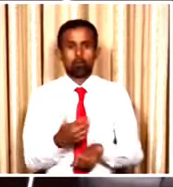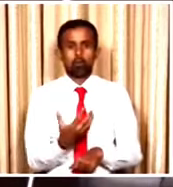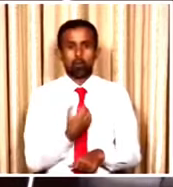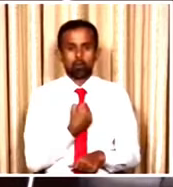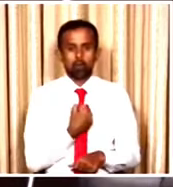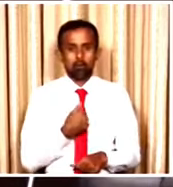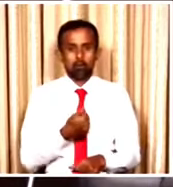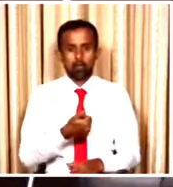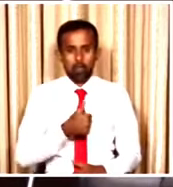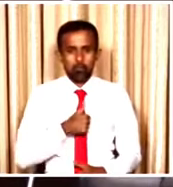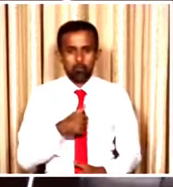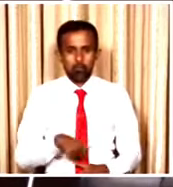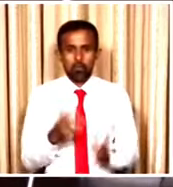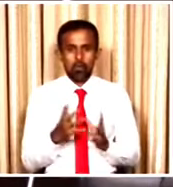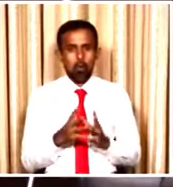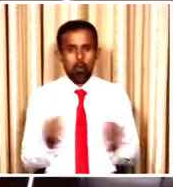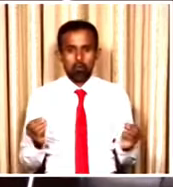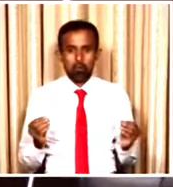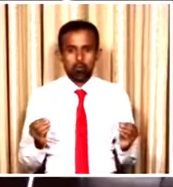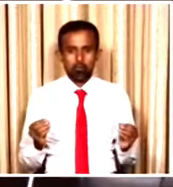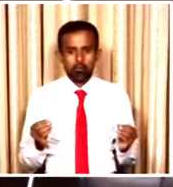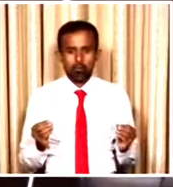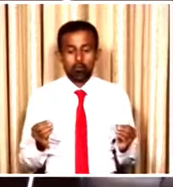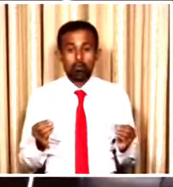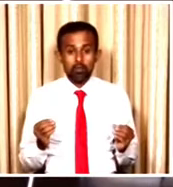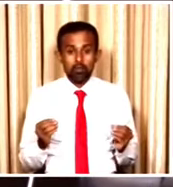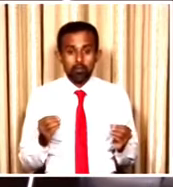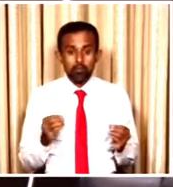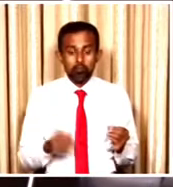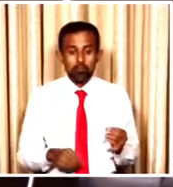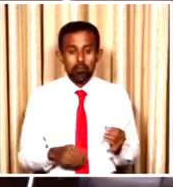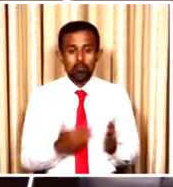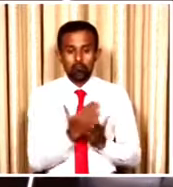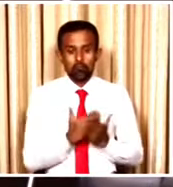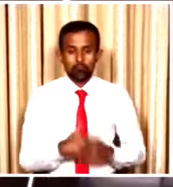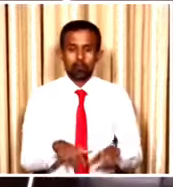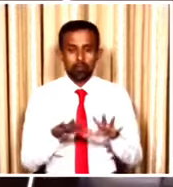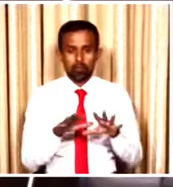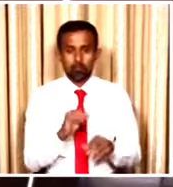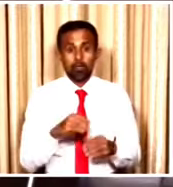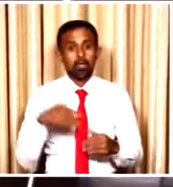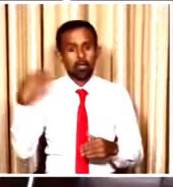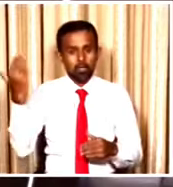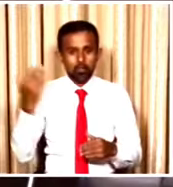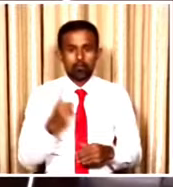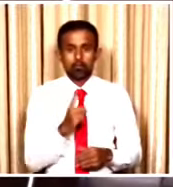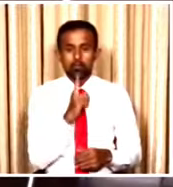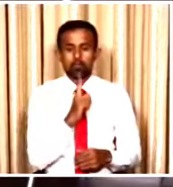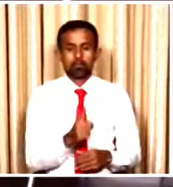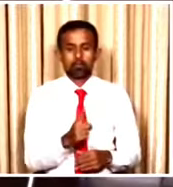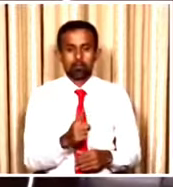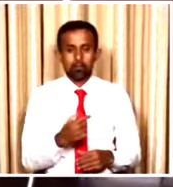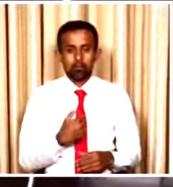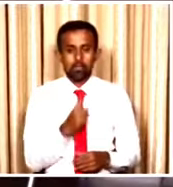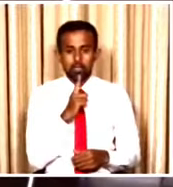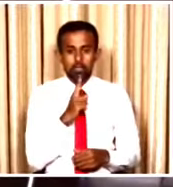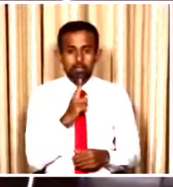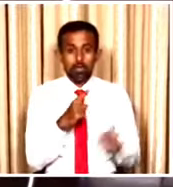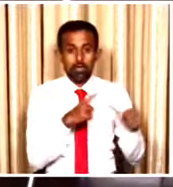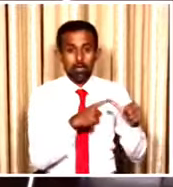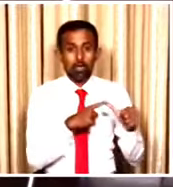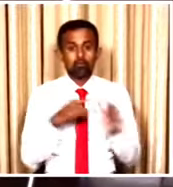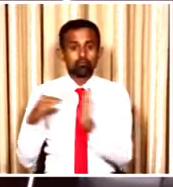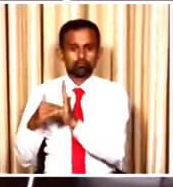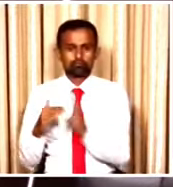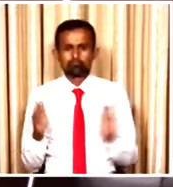වගේම අපි කැමති මේක මෙතන විසඳ ගන්නත් කතා කරලා මේ කරුණු ඉදිරිපත් කරන්න එළියෙත් අපි කියන්න කැමති. අපි කියන්නම් A to Z කියන්න